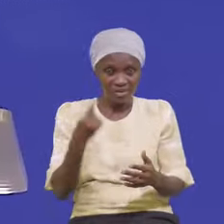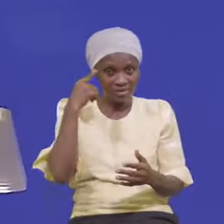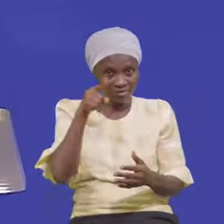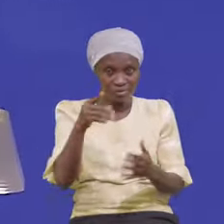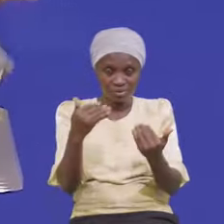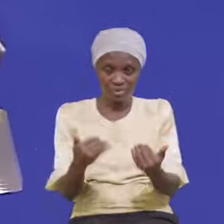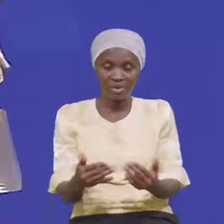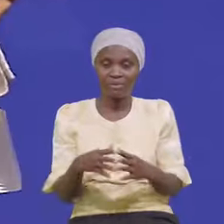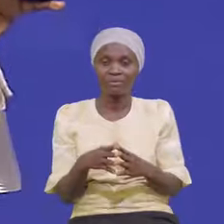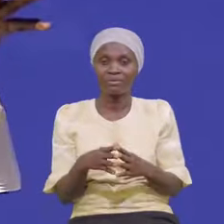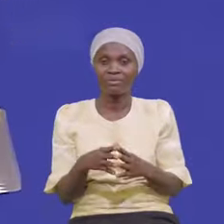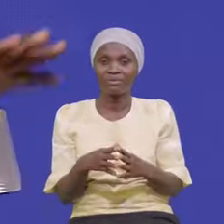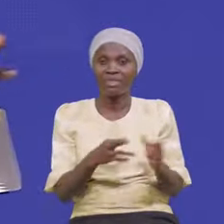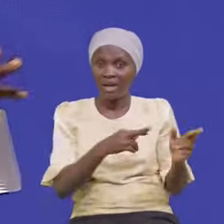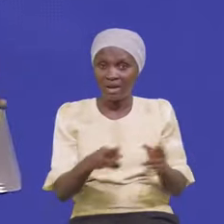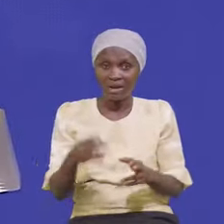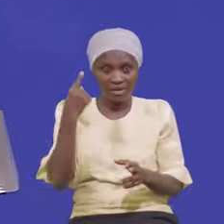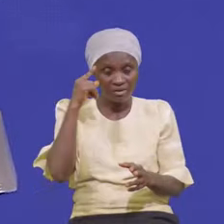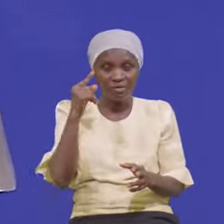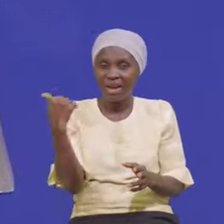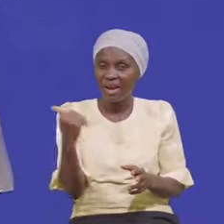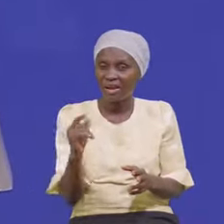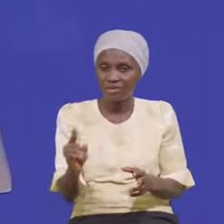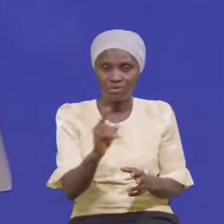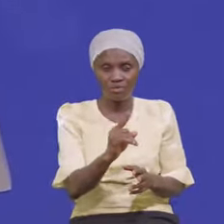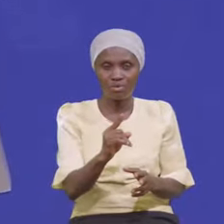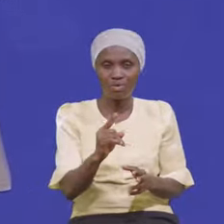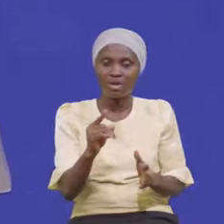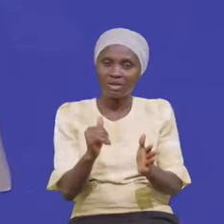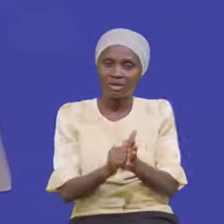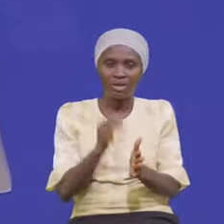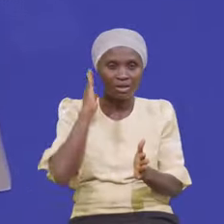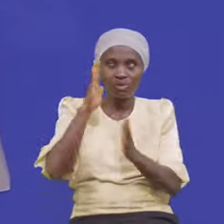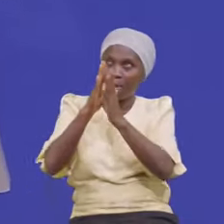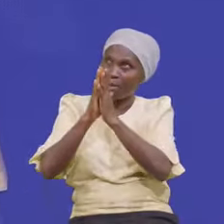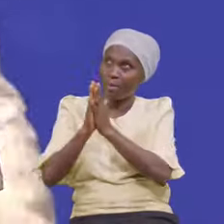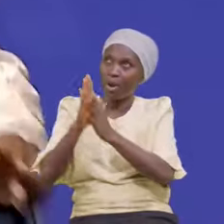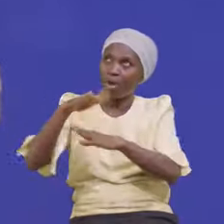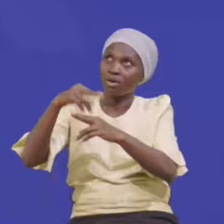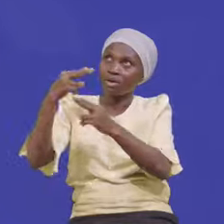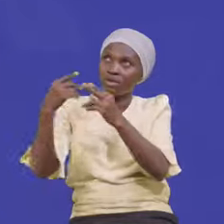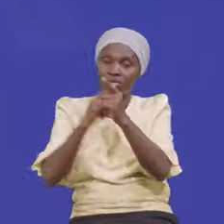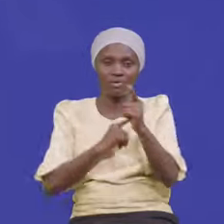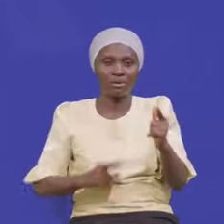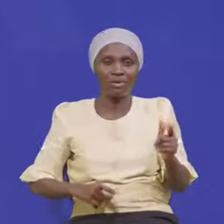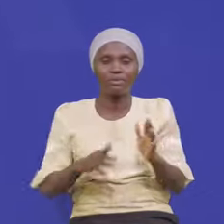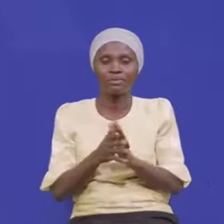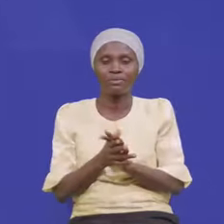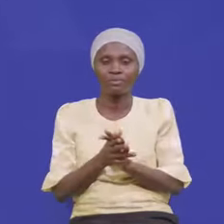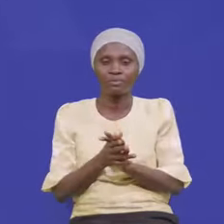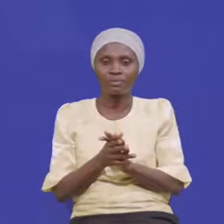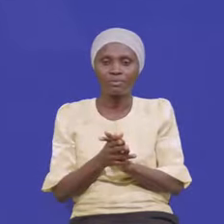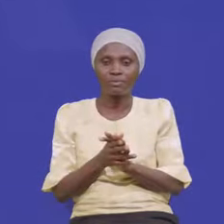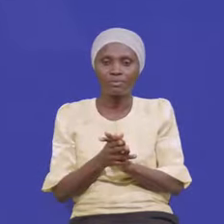మీకు అందుబాటులో ఉన్నాయి. Available for whosoever will call on the name of the Lord. ప్రభు నామాన్ని పిలిచిన వారికి అందరికీ